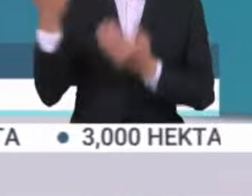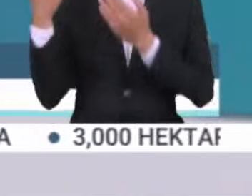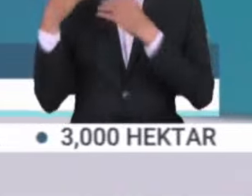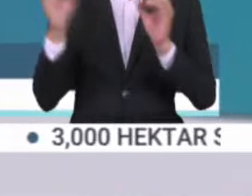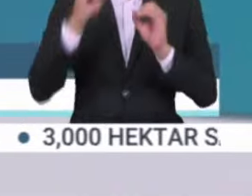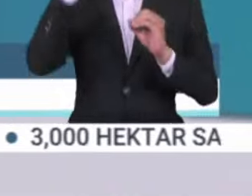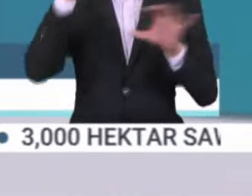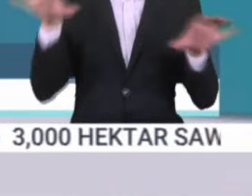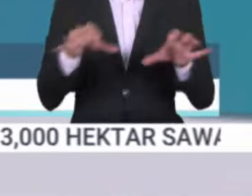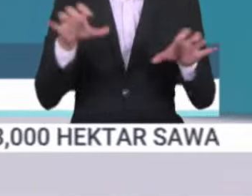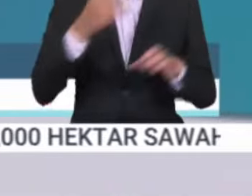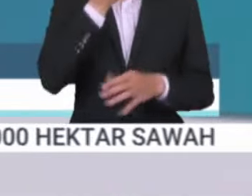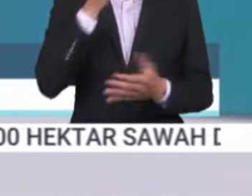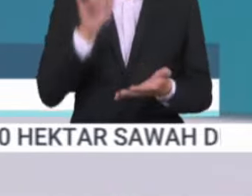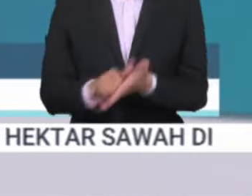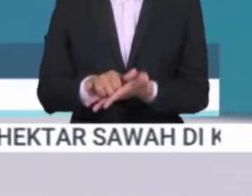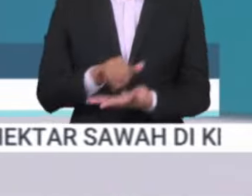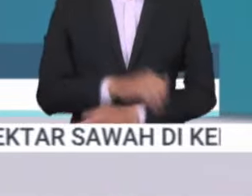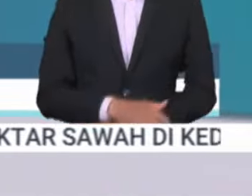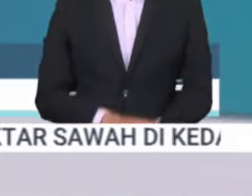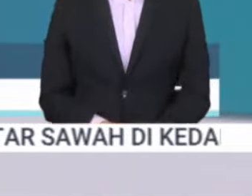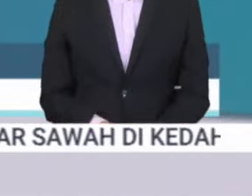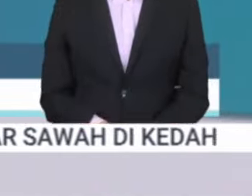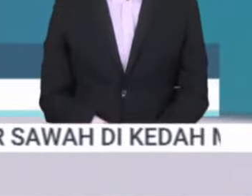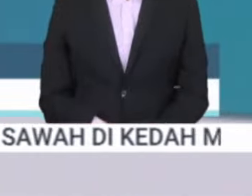tidak bertanggungjawab melakukan perkara itu.